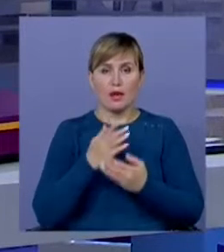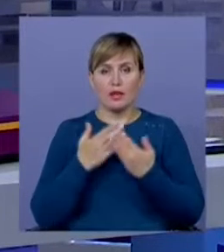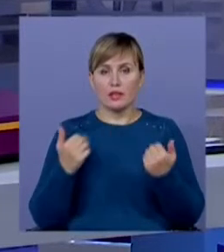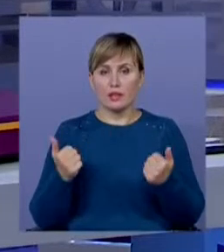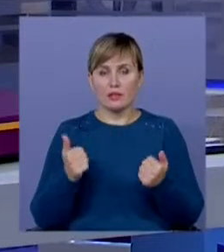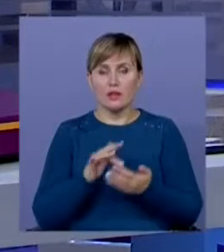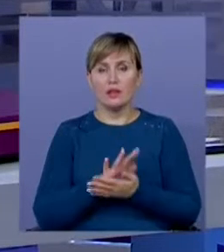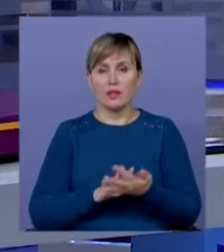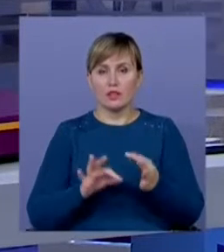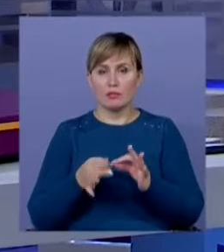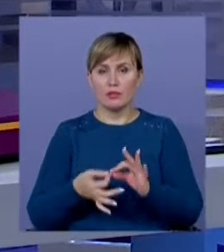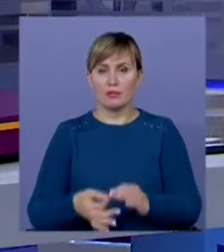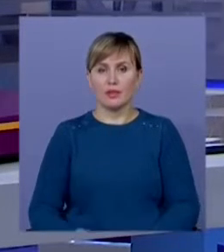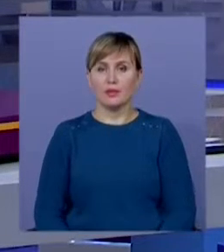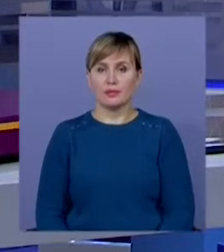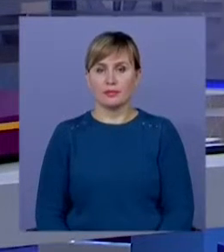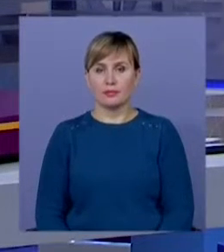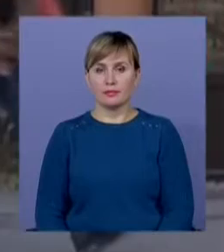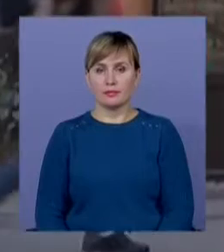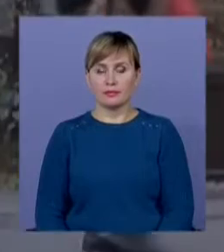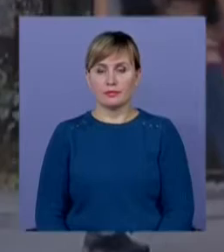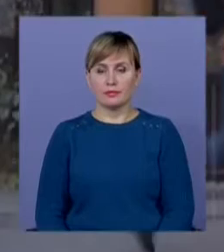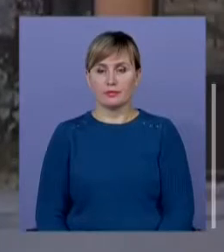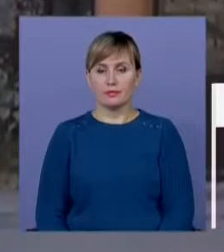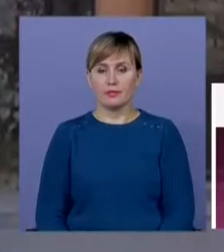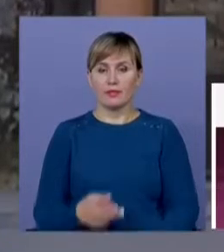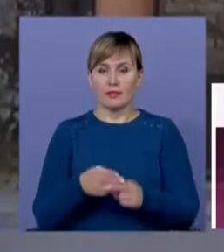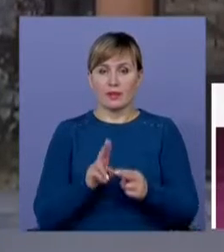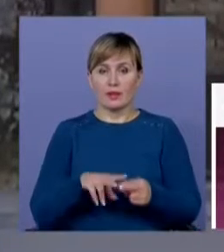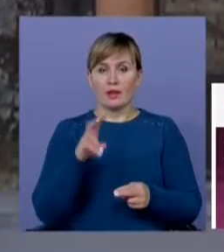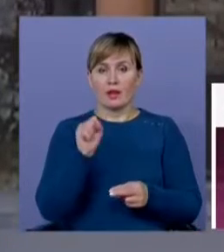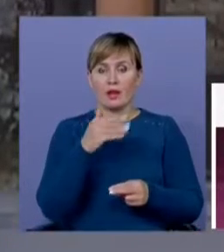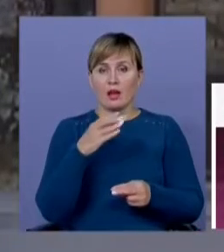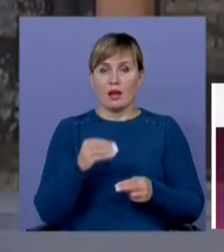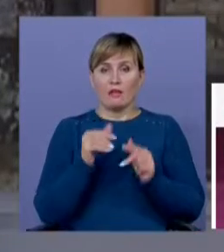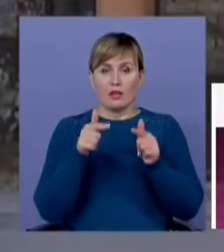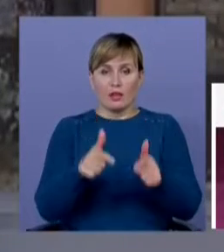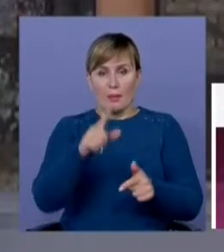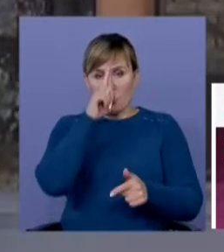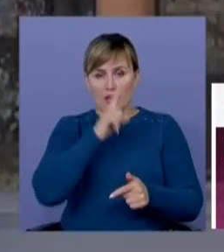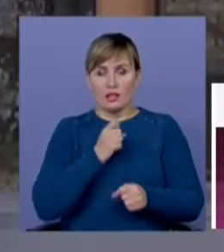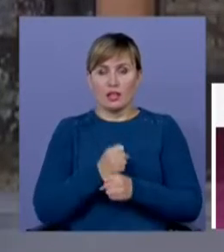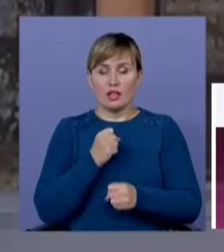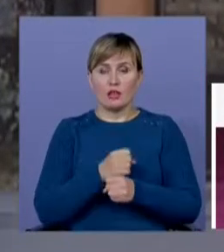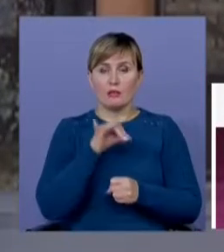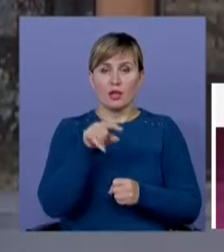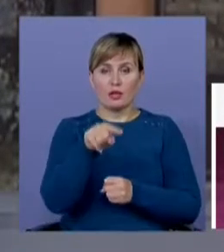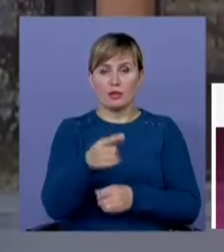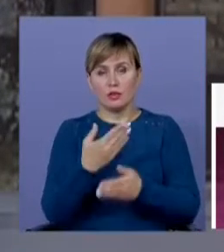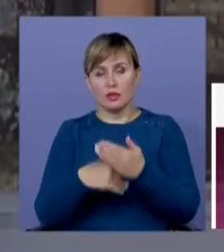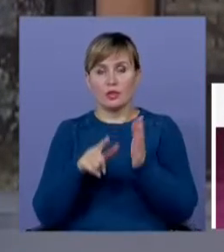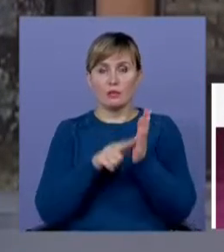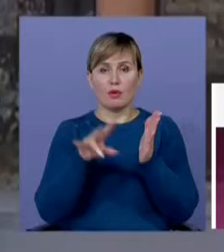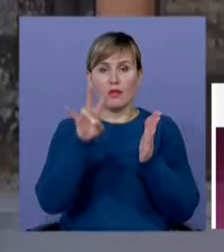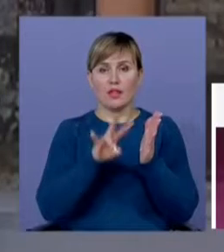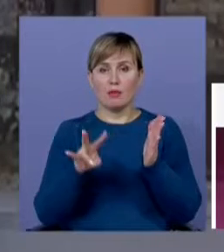Жанна Тайтенова с подробностями. В это кафе Акнур устроилась чуть больше месяца назад. И именно отсюда, 7